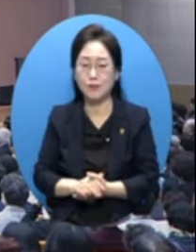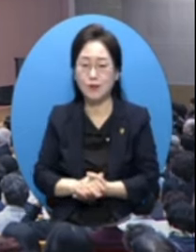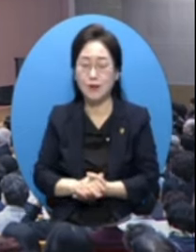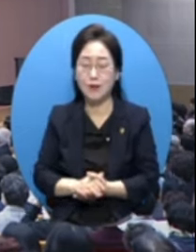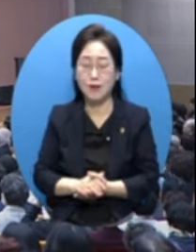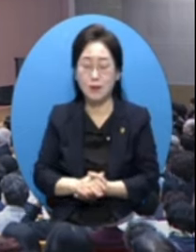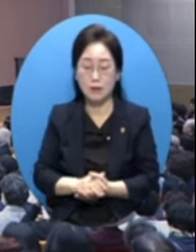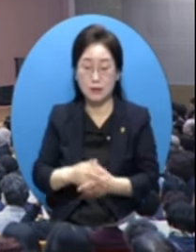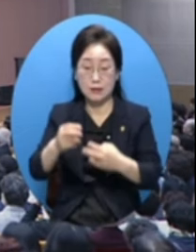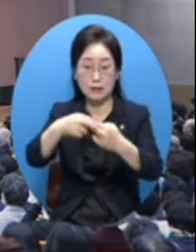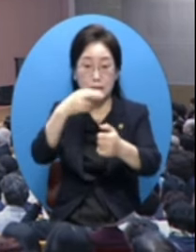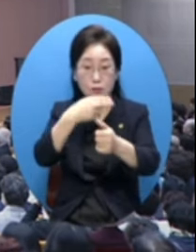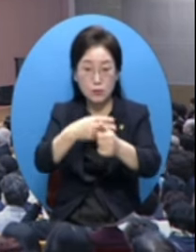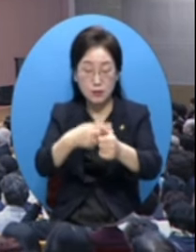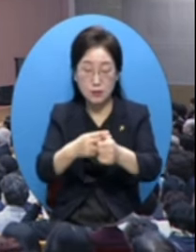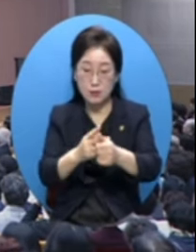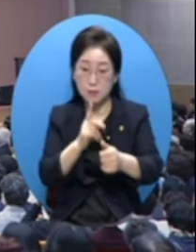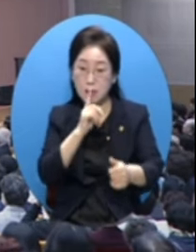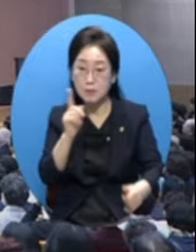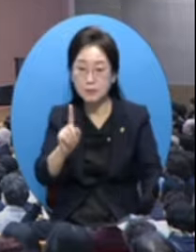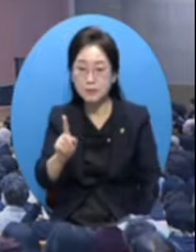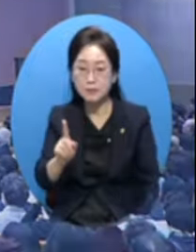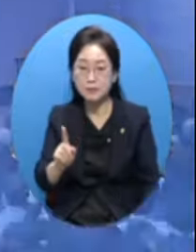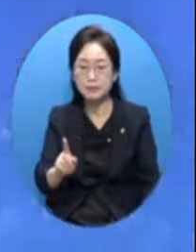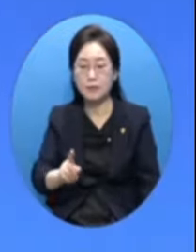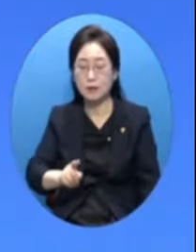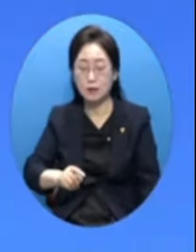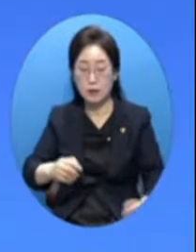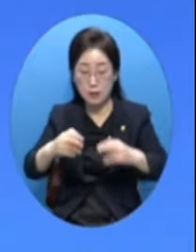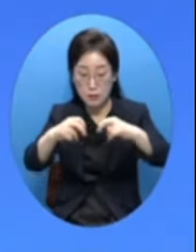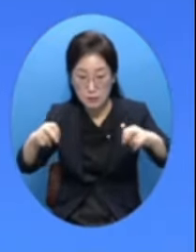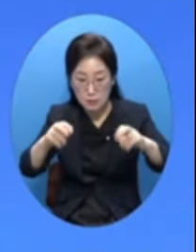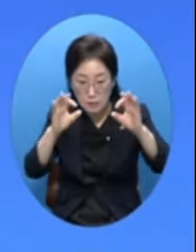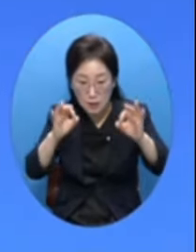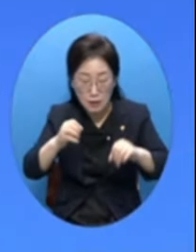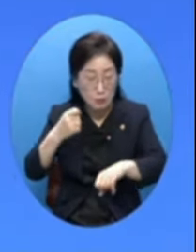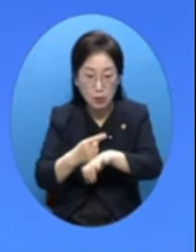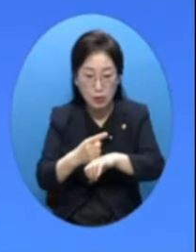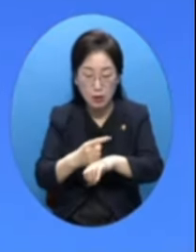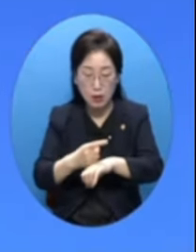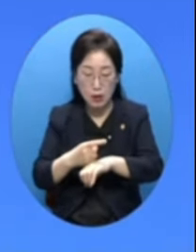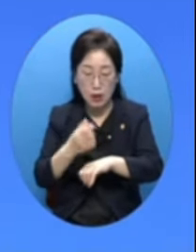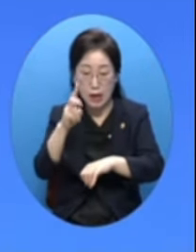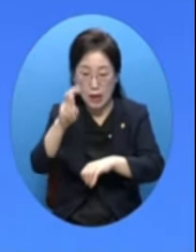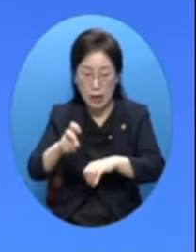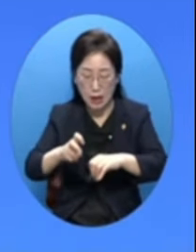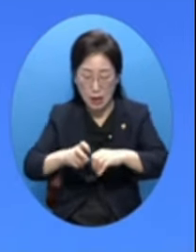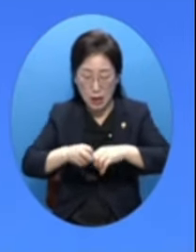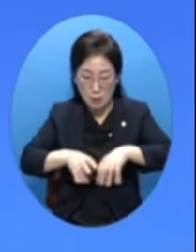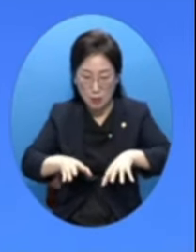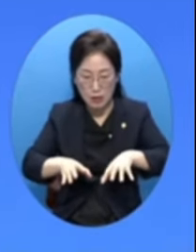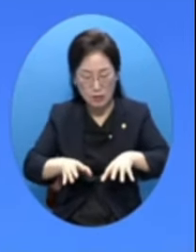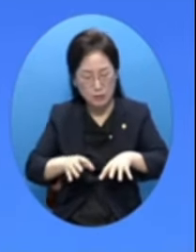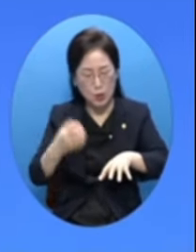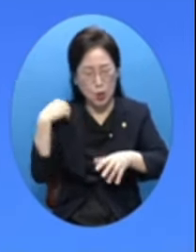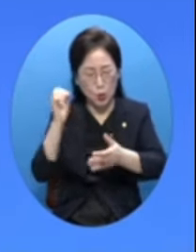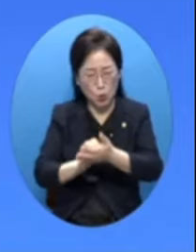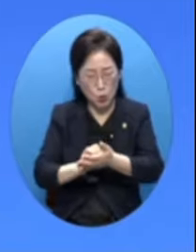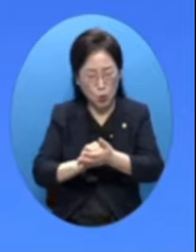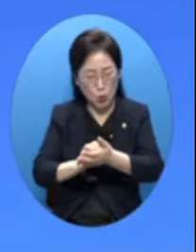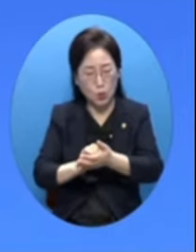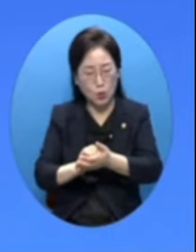집도의 말에 따르면 이미 암이 너무 번져가지고 그냥 개복에다 돌을 덮을까 했다가